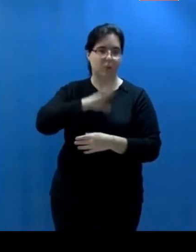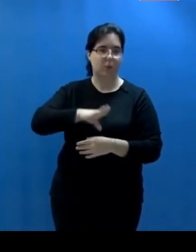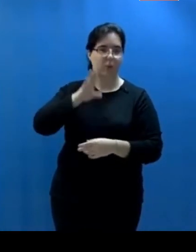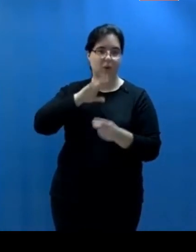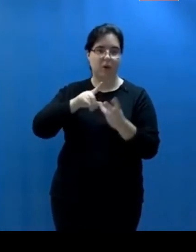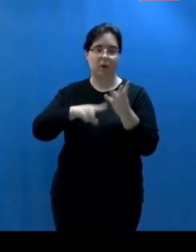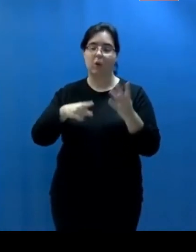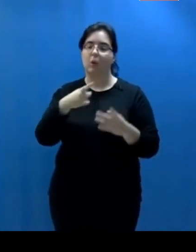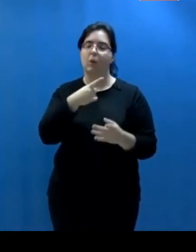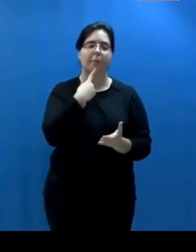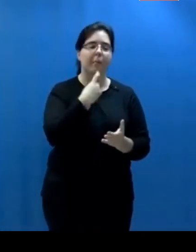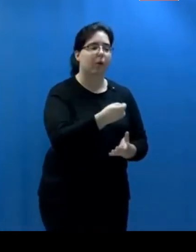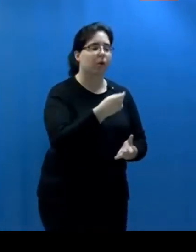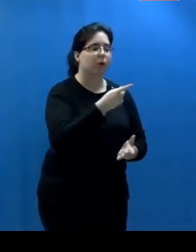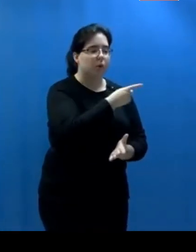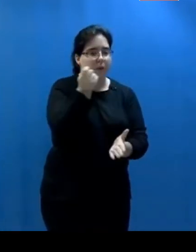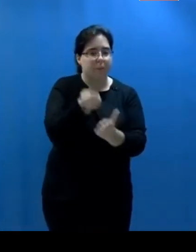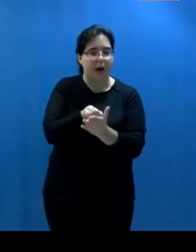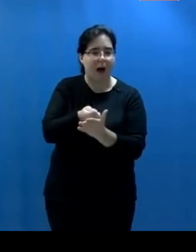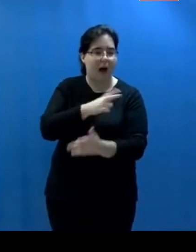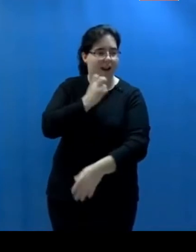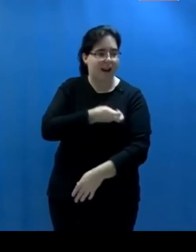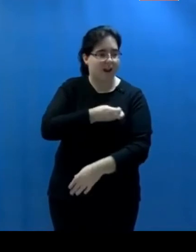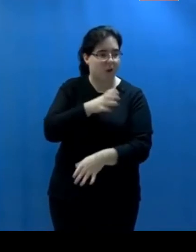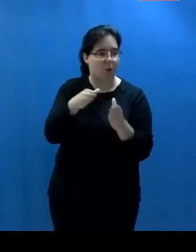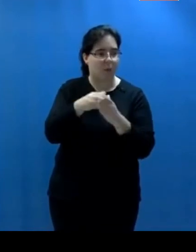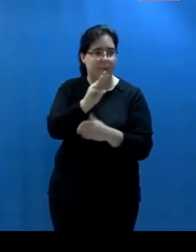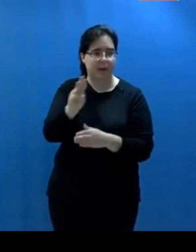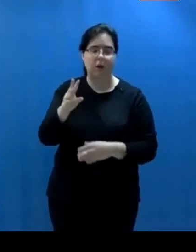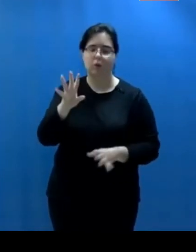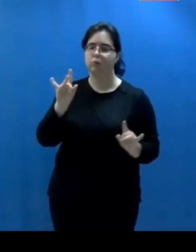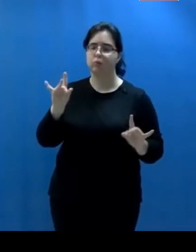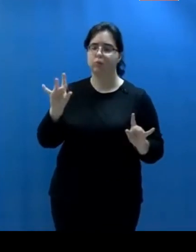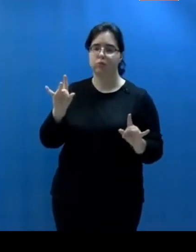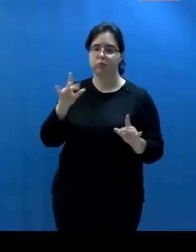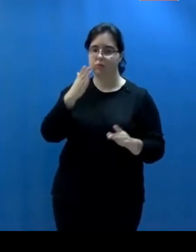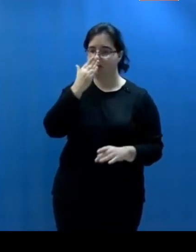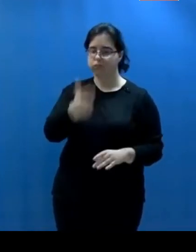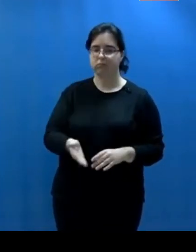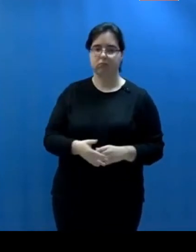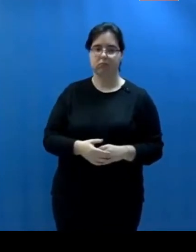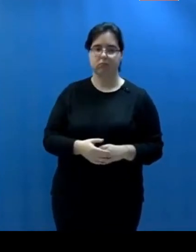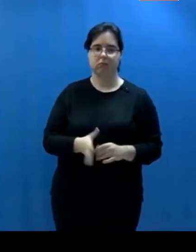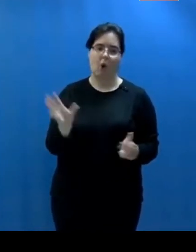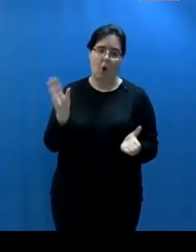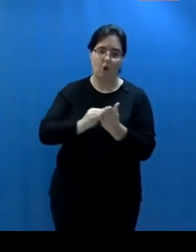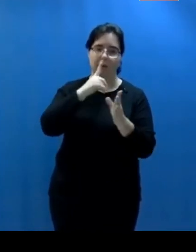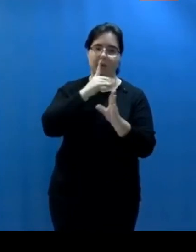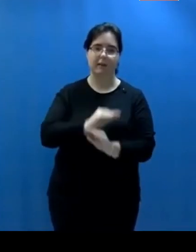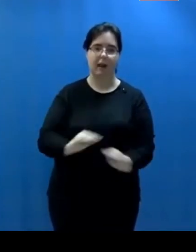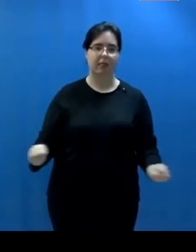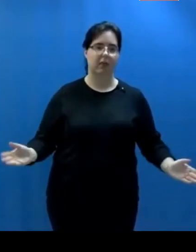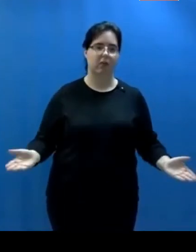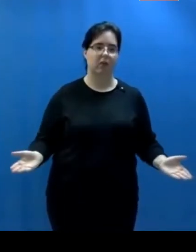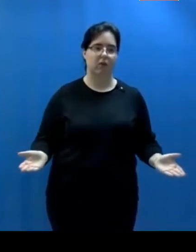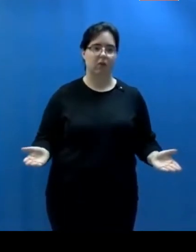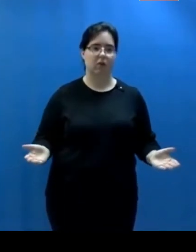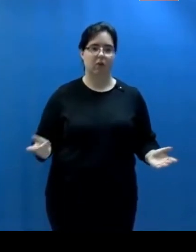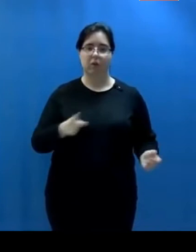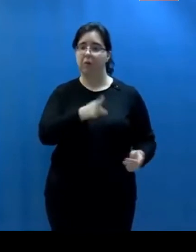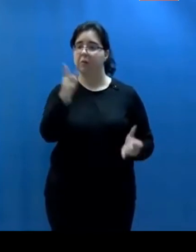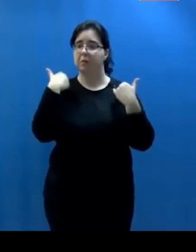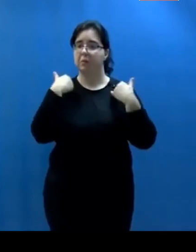al Partit Popular? I ells van dir, sí, ho van fer. I de nou el silenci. Només silenci. Ningú